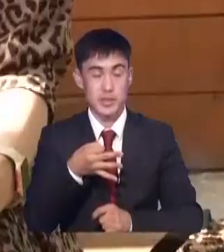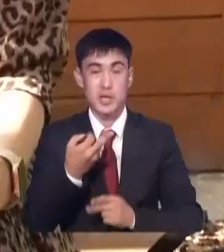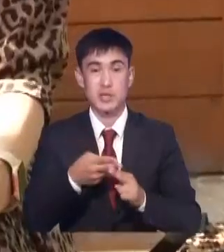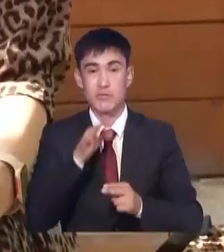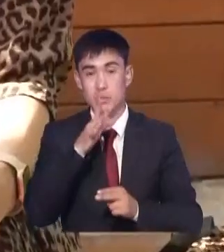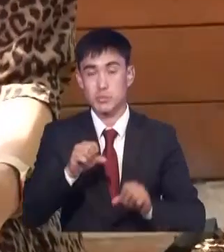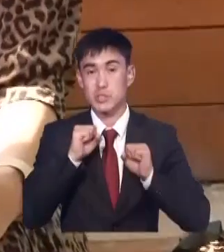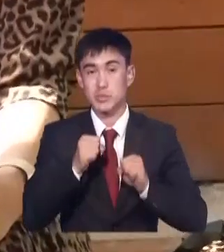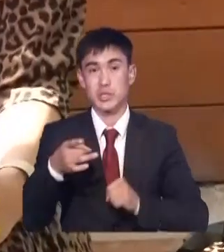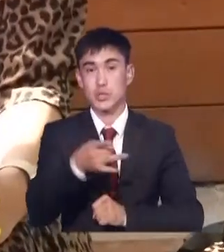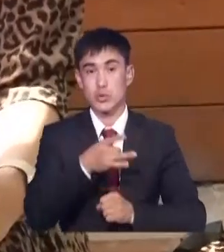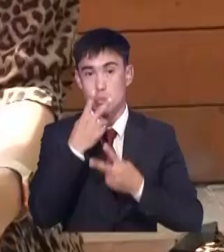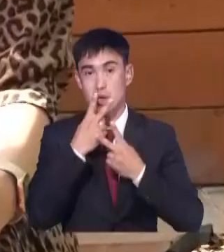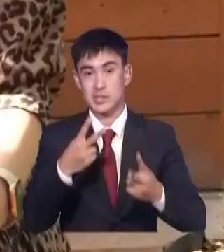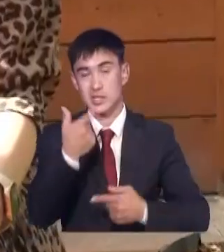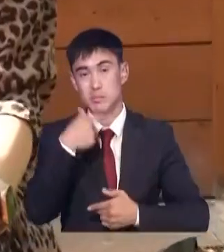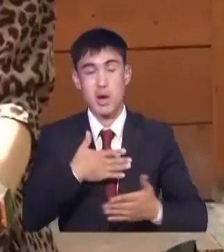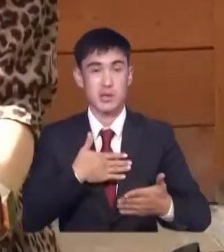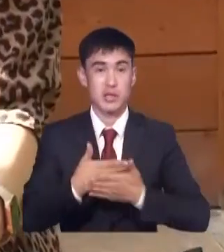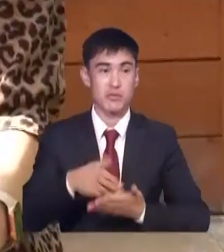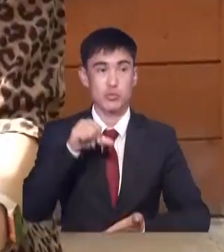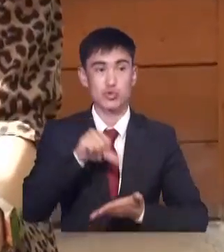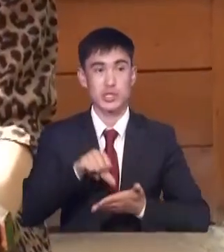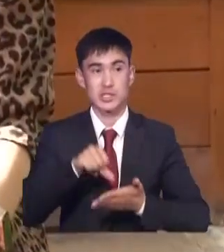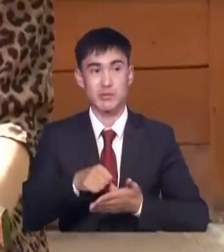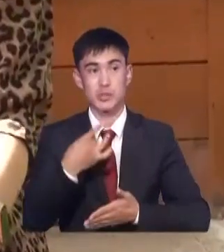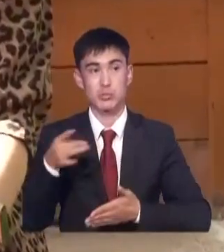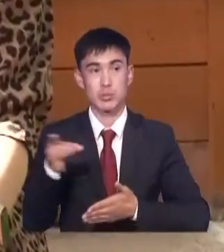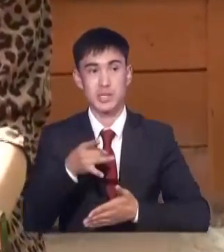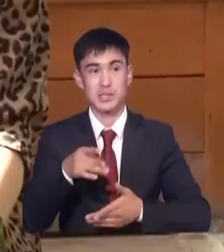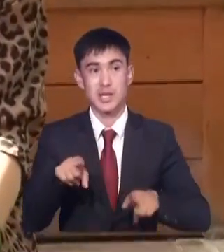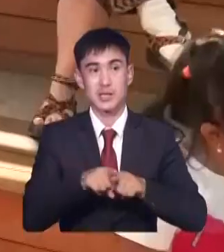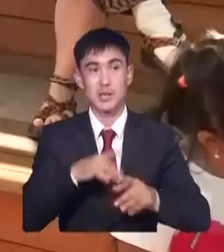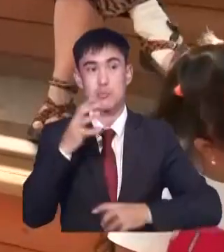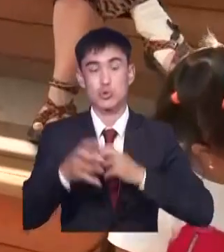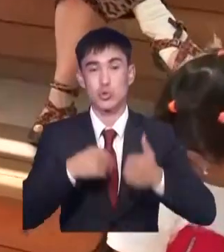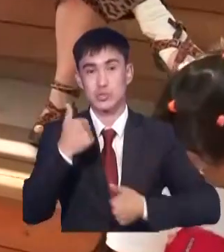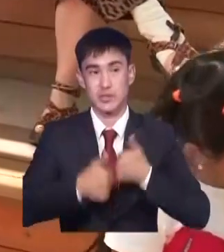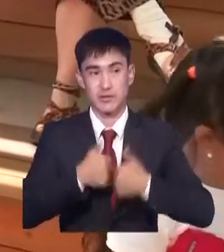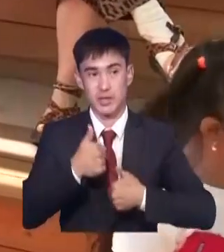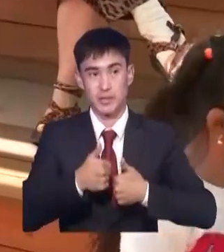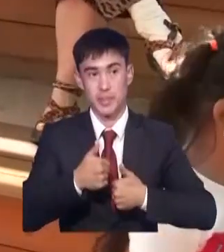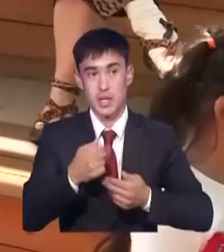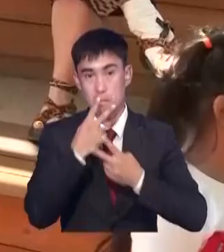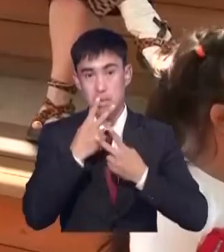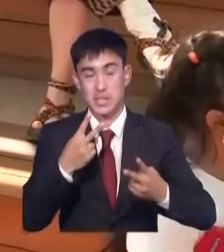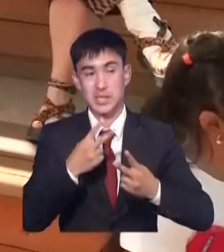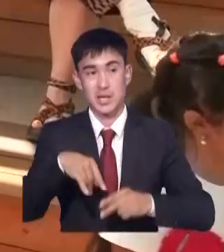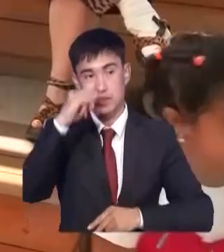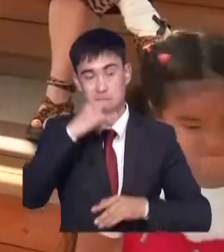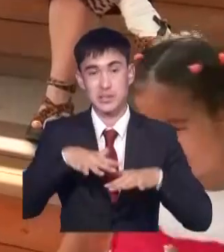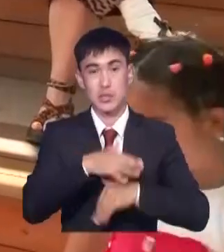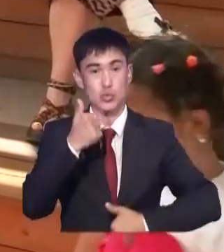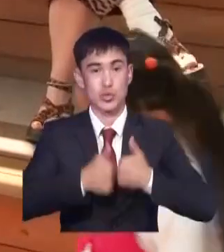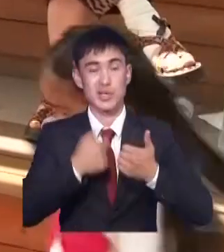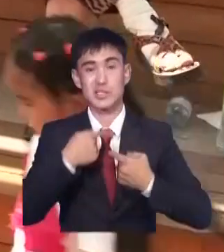время спортсмены региона проявляли себя активным участием как в республиканских, так и в международных соревнованиях. Они представляли Казахстан на